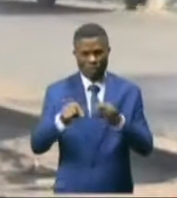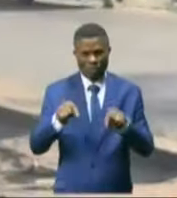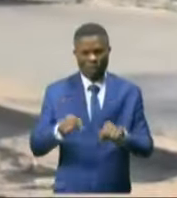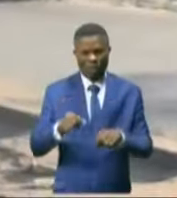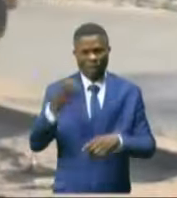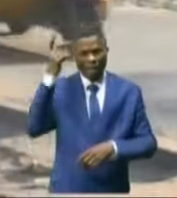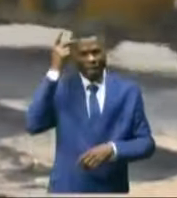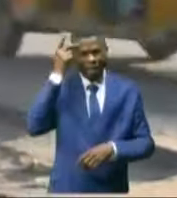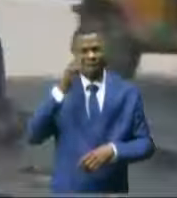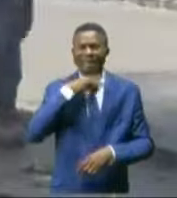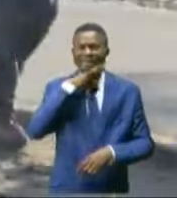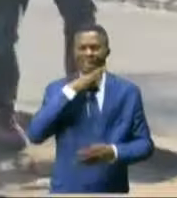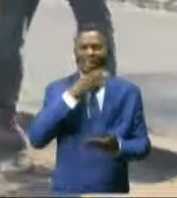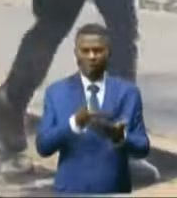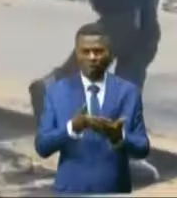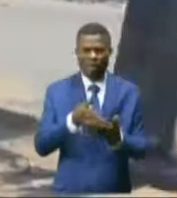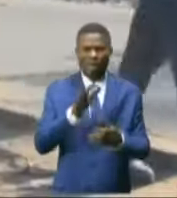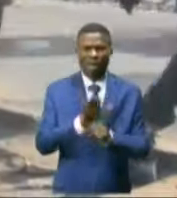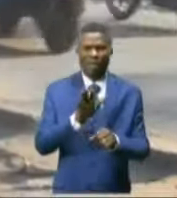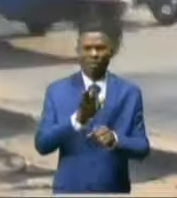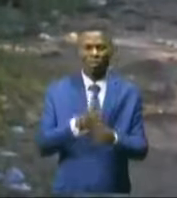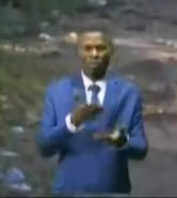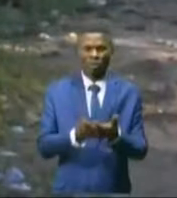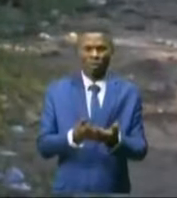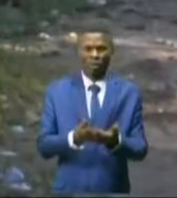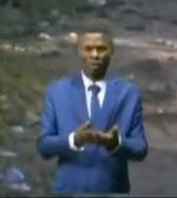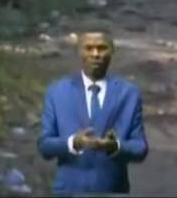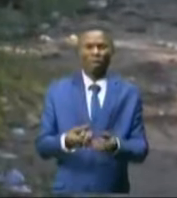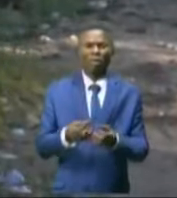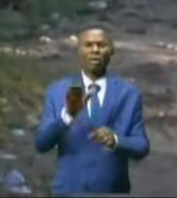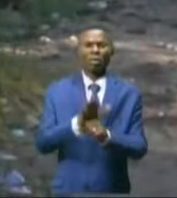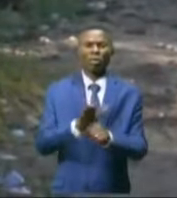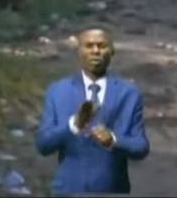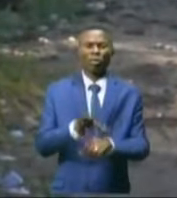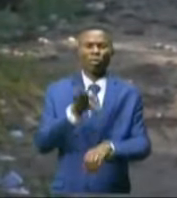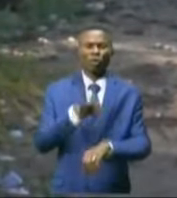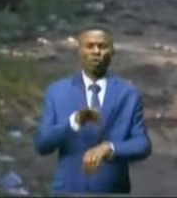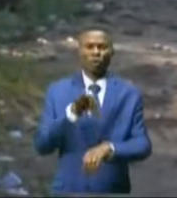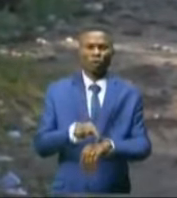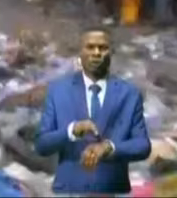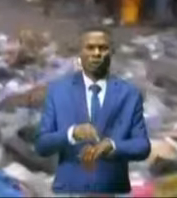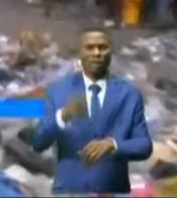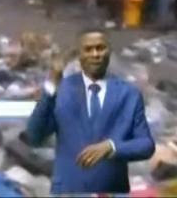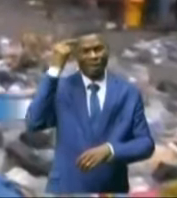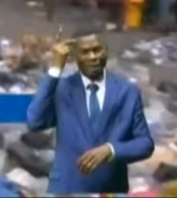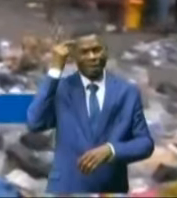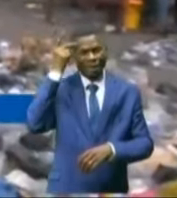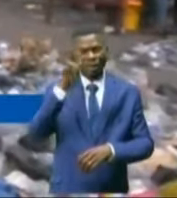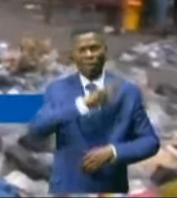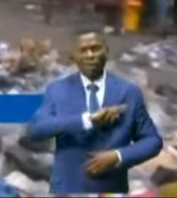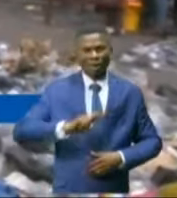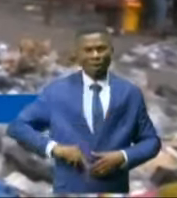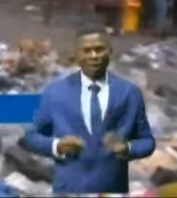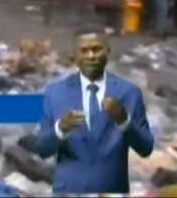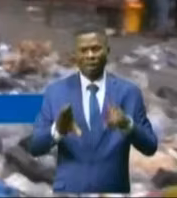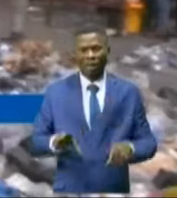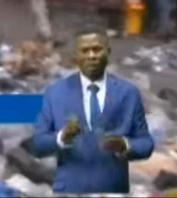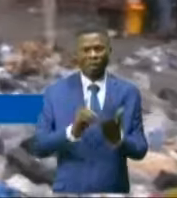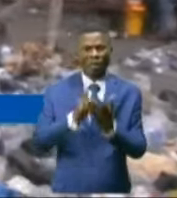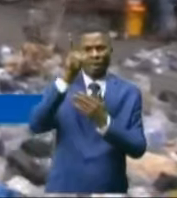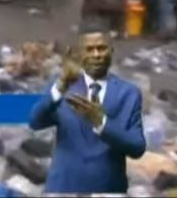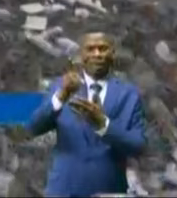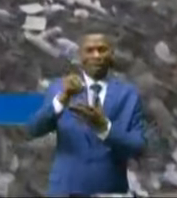vers Kinlapoubelle, avec comme conséquence la perte et l'opportunité de faire de la capitale de la RDC une